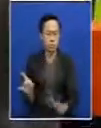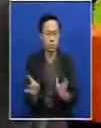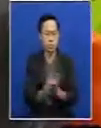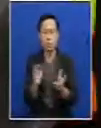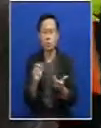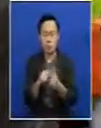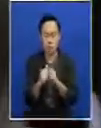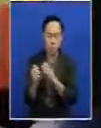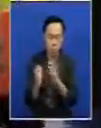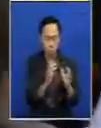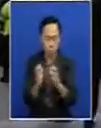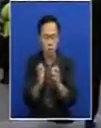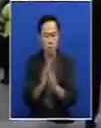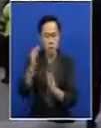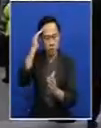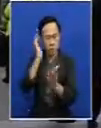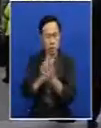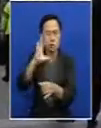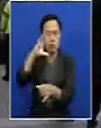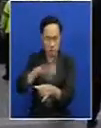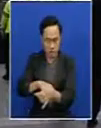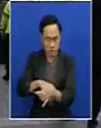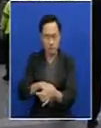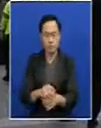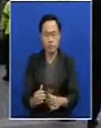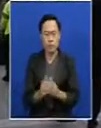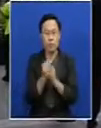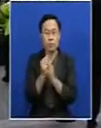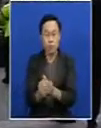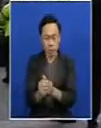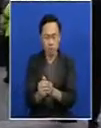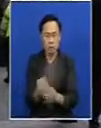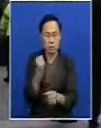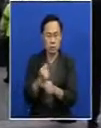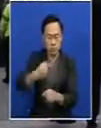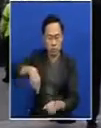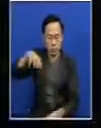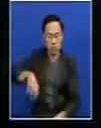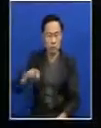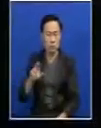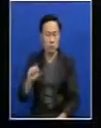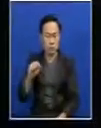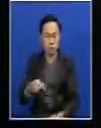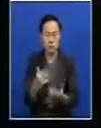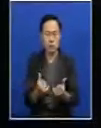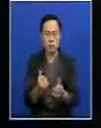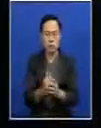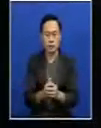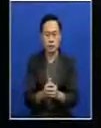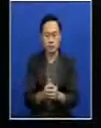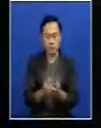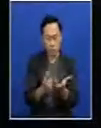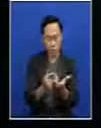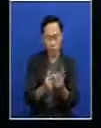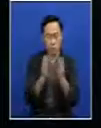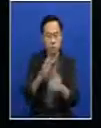เกิดความวุ่นวายขึ้นตำรวจก็เข้าไปจับกุมผู้ประท้วงโดยตำรวจที่ประจำการอยู่ที่อาคารรัฐสภาตอนนี้ยังไม่ทราบ